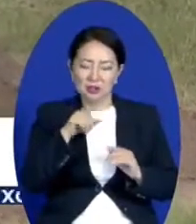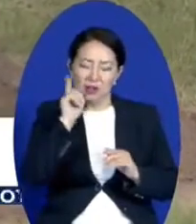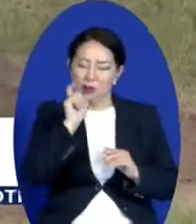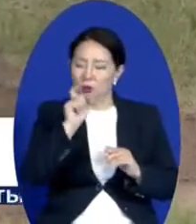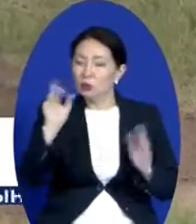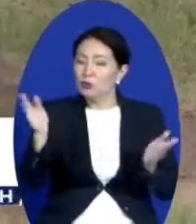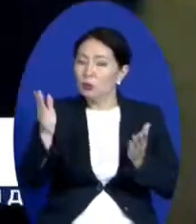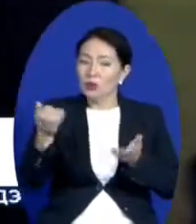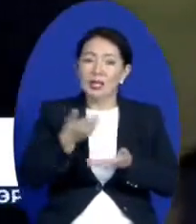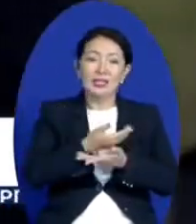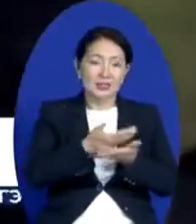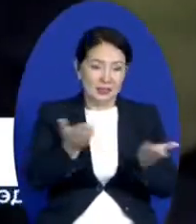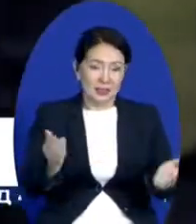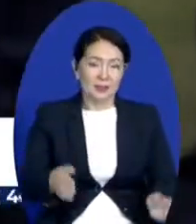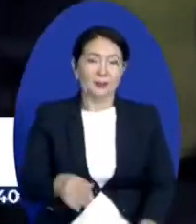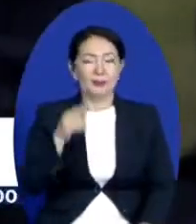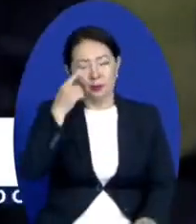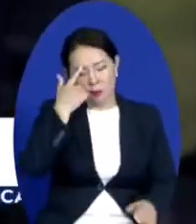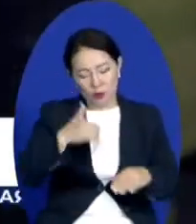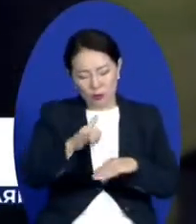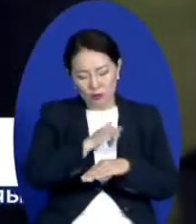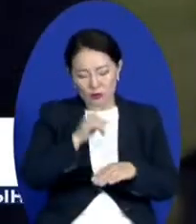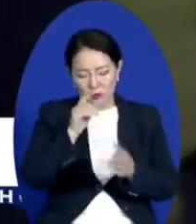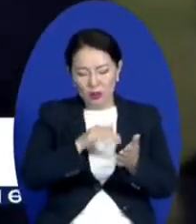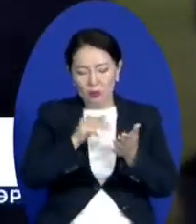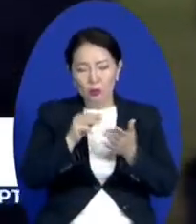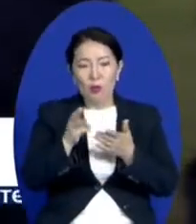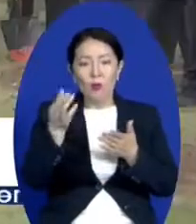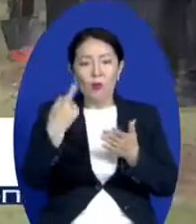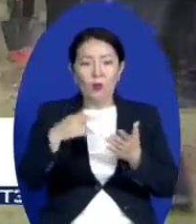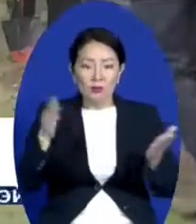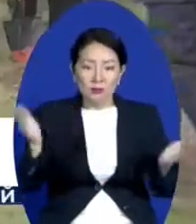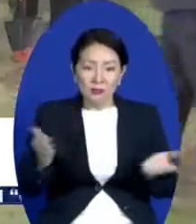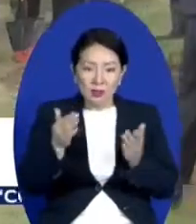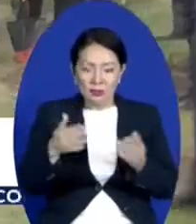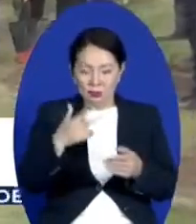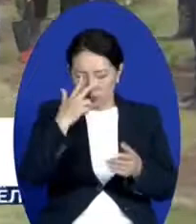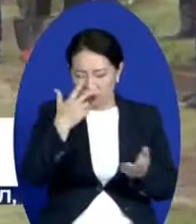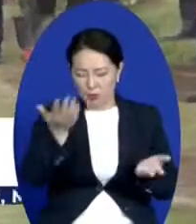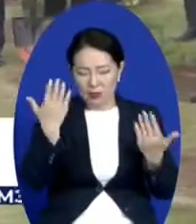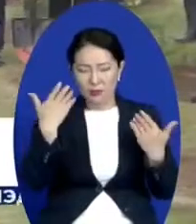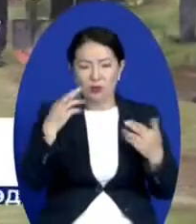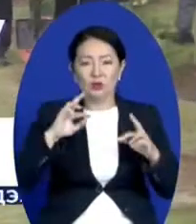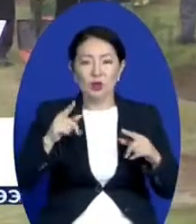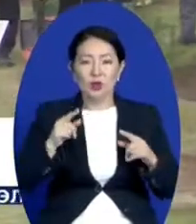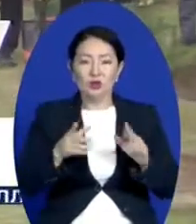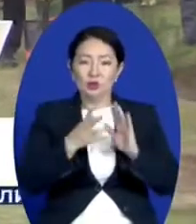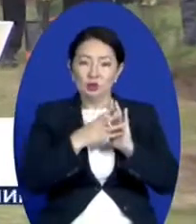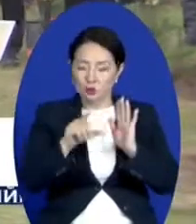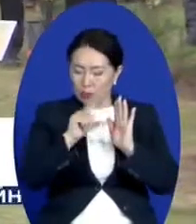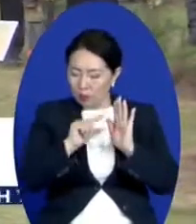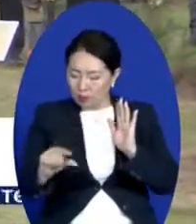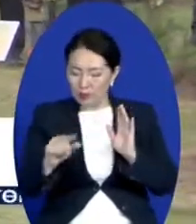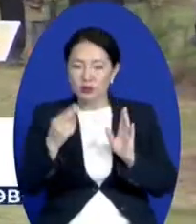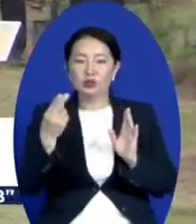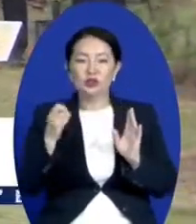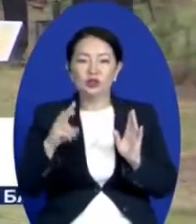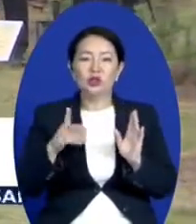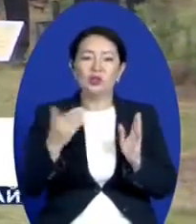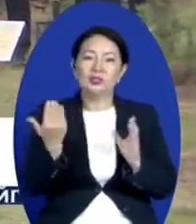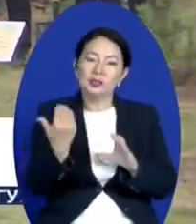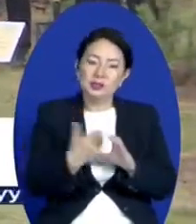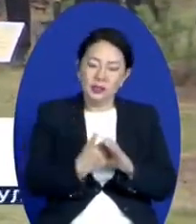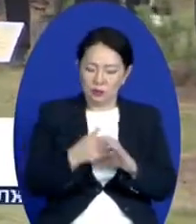залууст уриалга өглөө. Монгол улсад тэрбум мод тарьж ургуулснаар уур амьсгалын өөрчлөлтийн нөлөөллийг бууруулах, цөлжилтийг сааруулах,